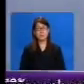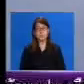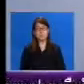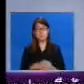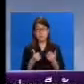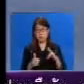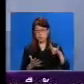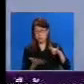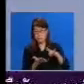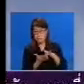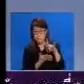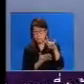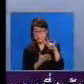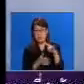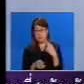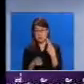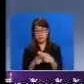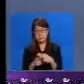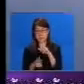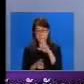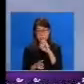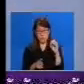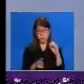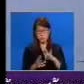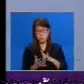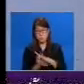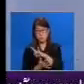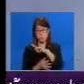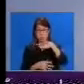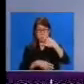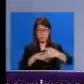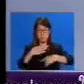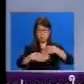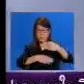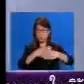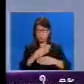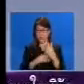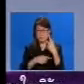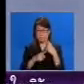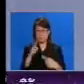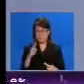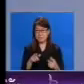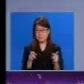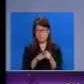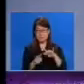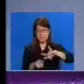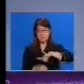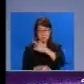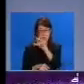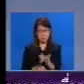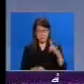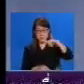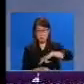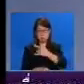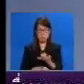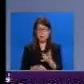เครื่องบินแบบ Extra 300โชว์การบินแบบผาดแผลงด้วยท่าหมุนเกลียว3รอบครึ่งและการบินแบบโลทิ้งระยะสูงต่ำบิดเก